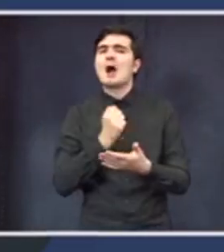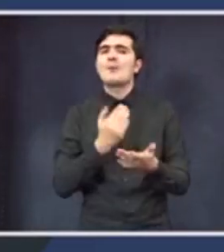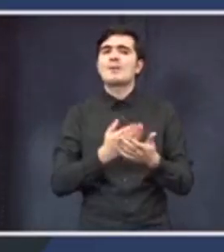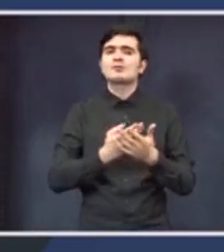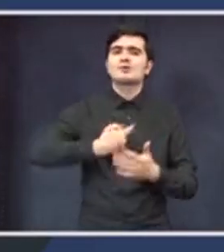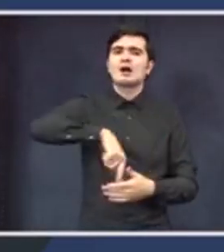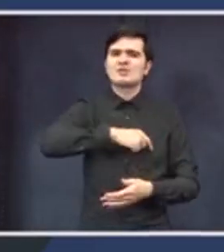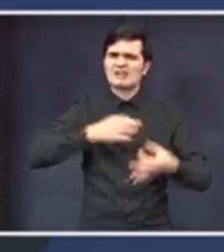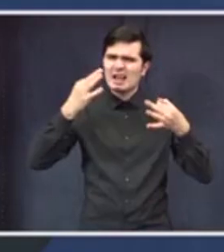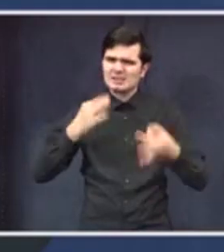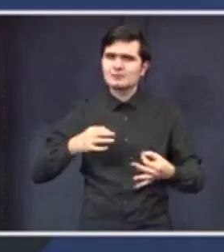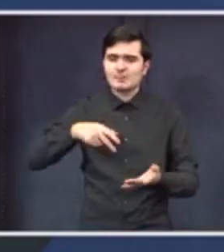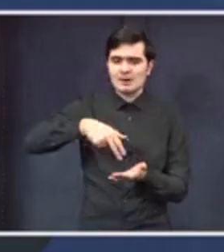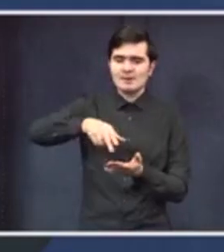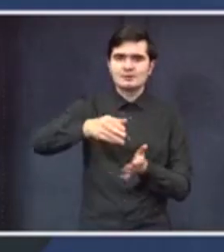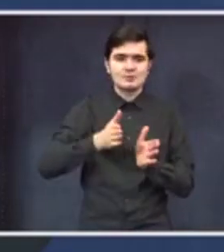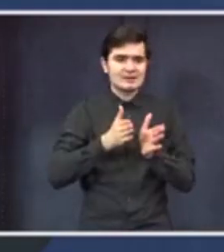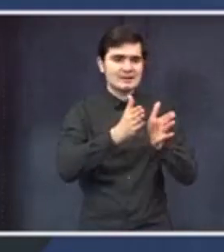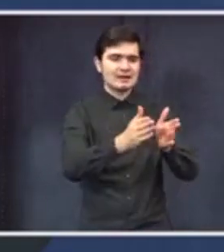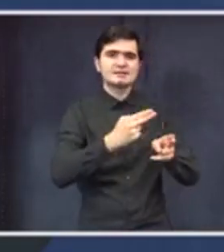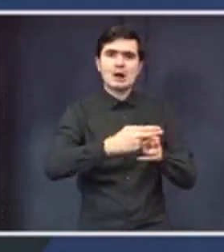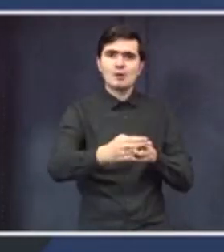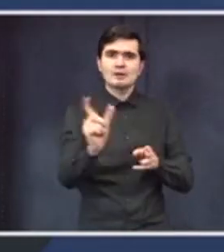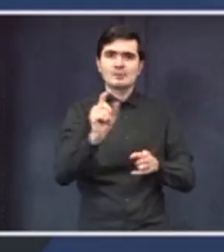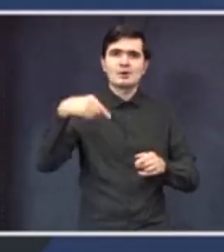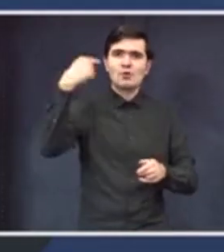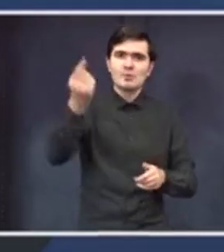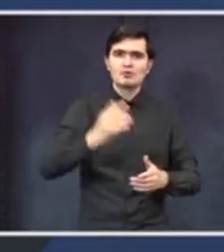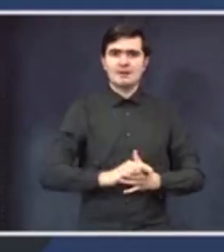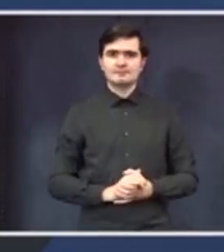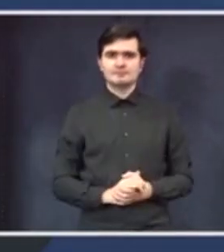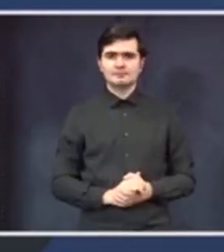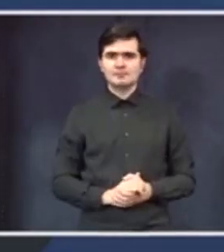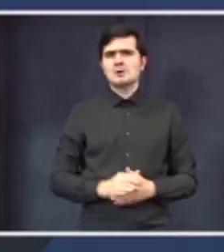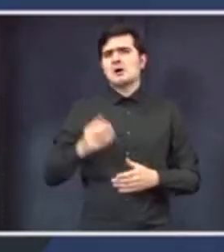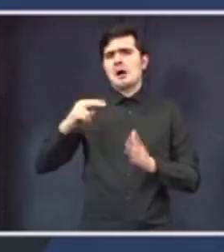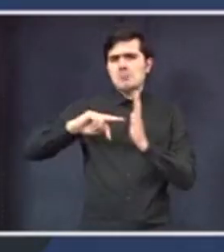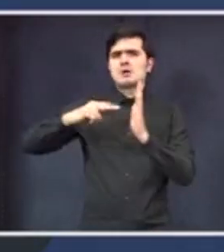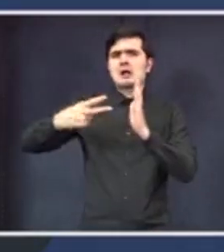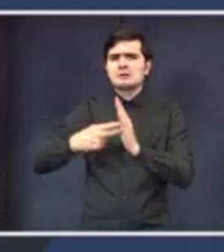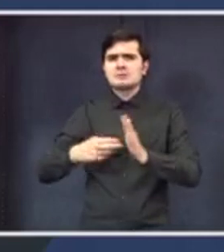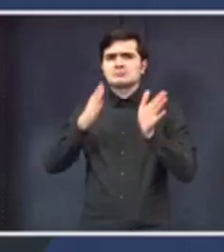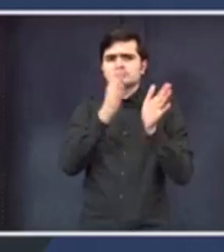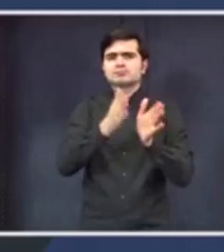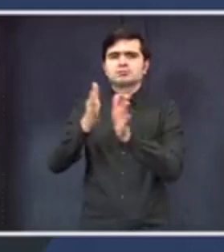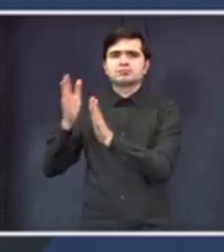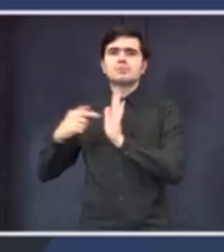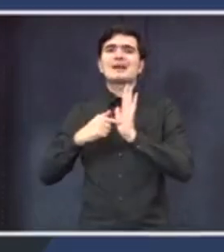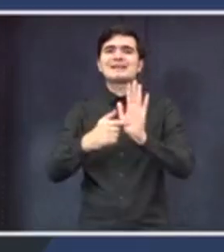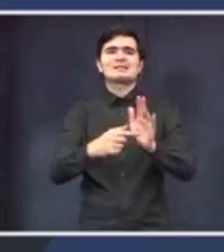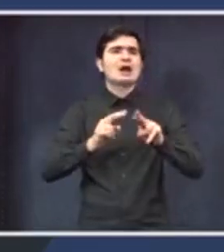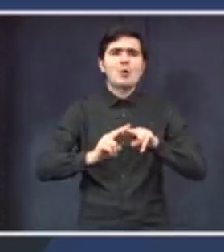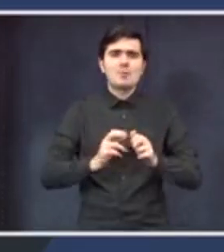asigura că mergem în direcția corectă în perioada următoare. Am structurat prezentarea de astăzi